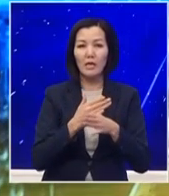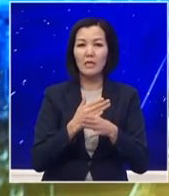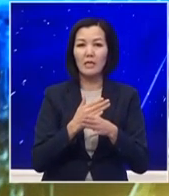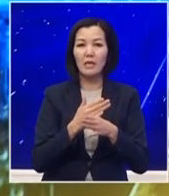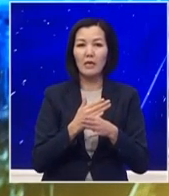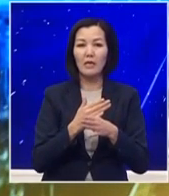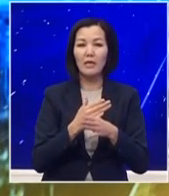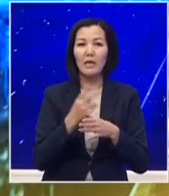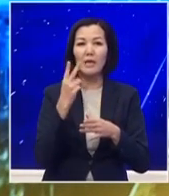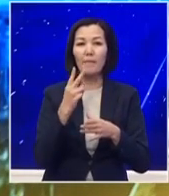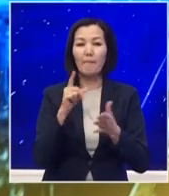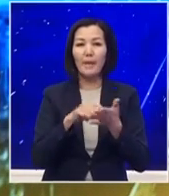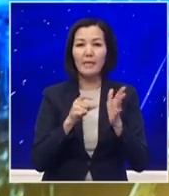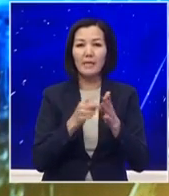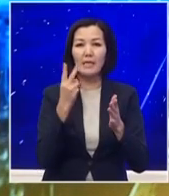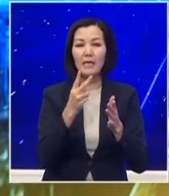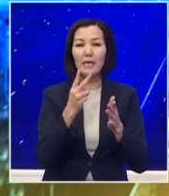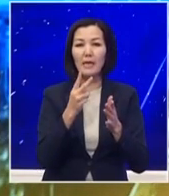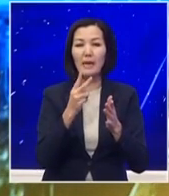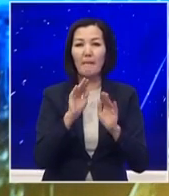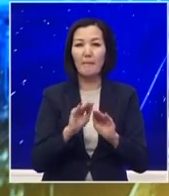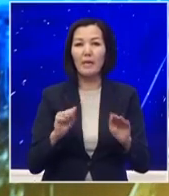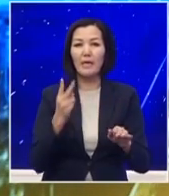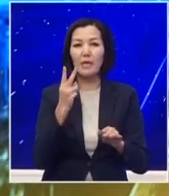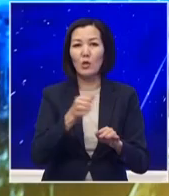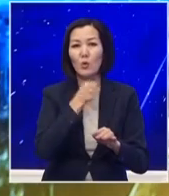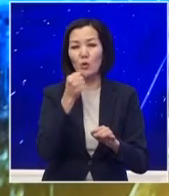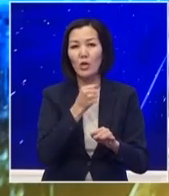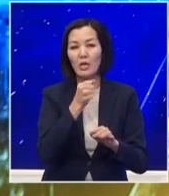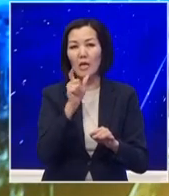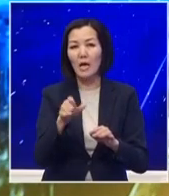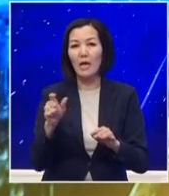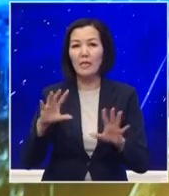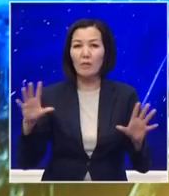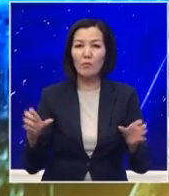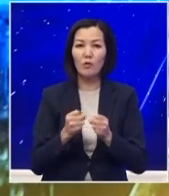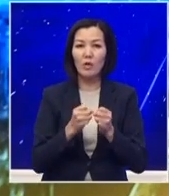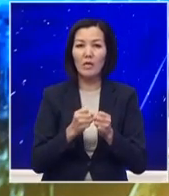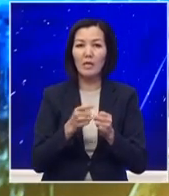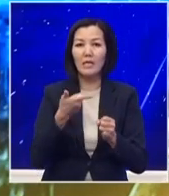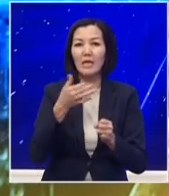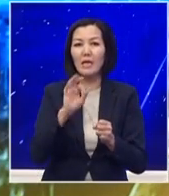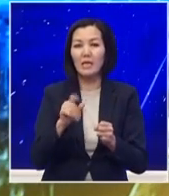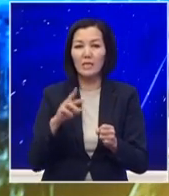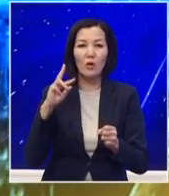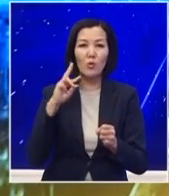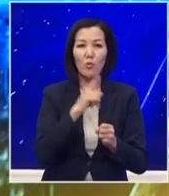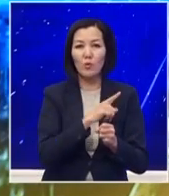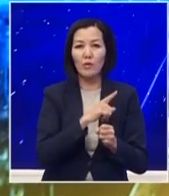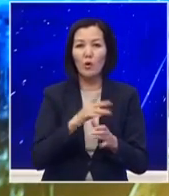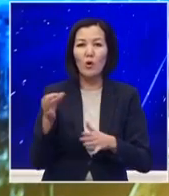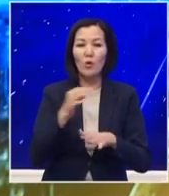қызыл жалынға оранған пәтерден екі бала мен екі ересек адам құтқарылды. Олар иісті газға улану